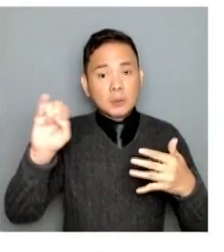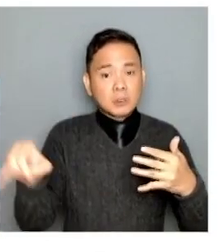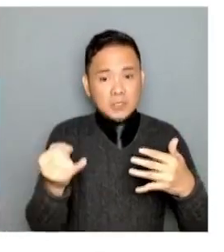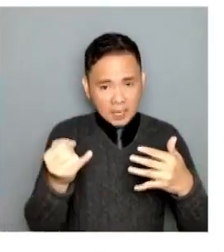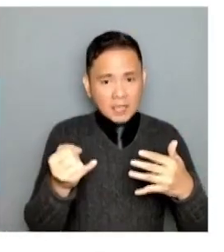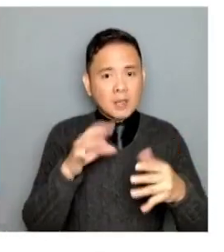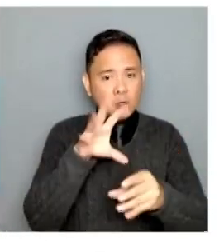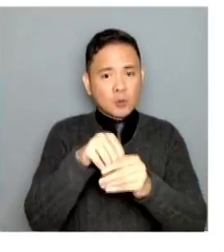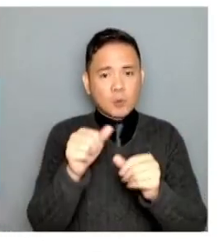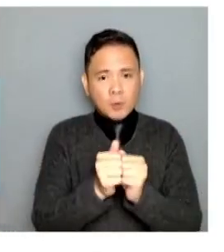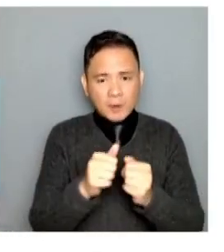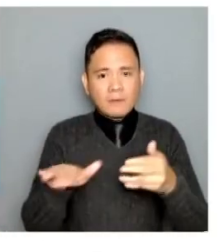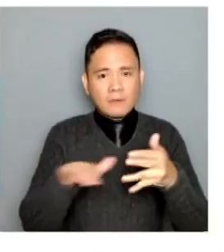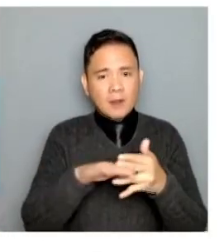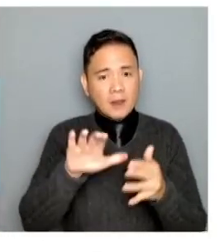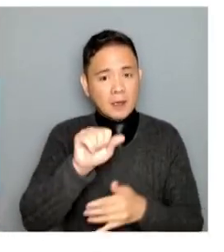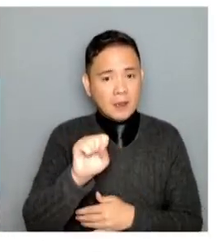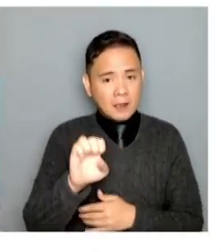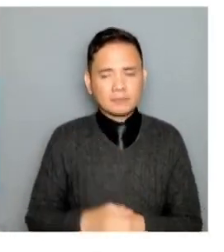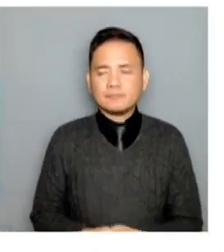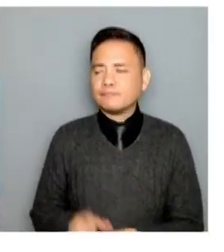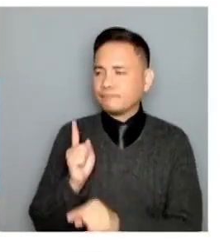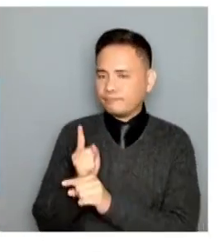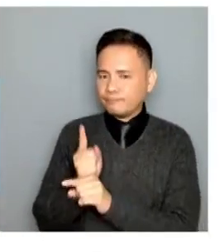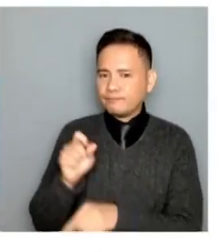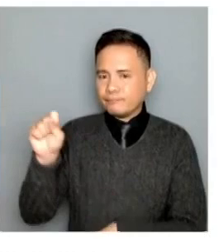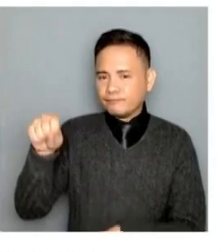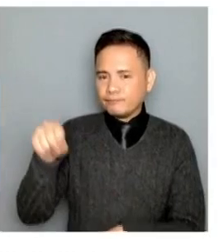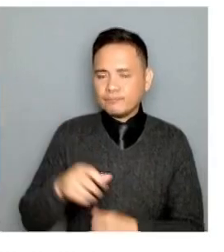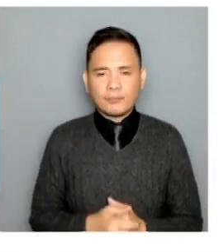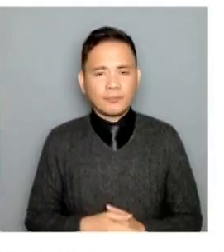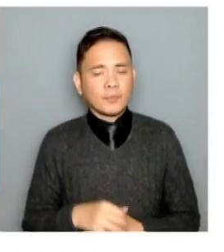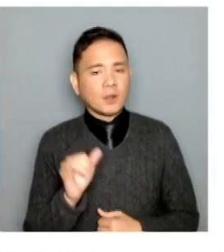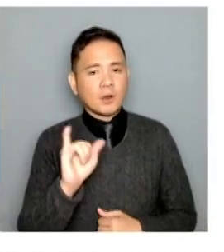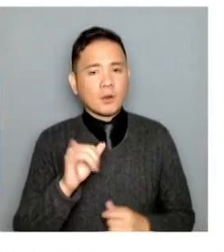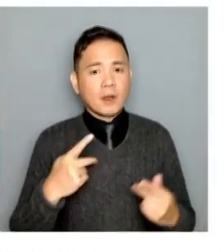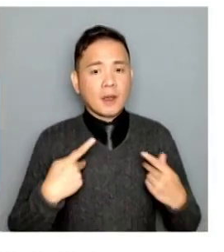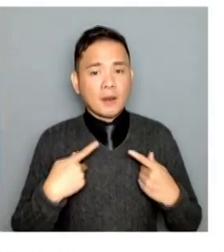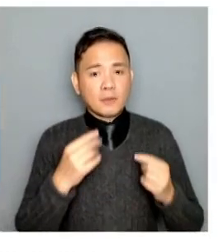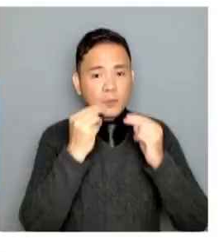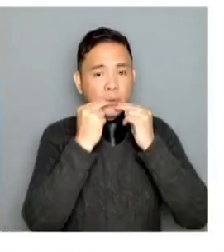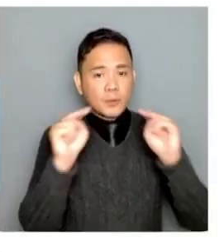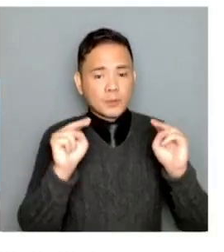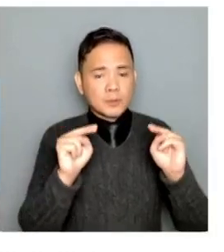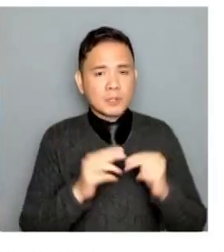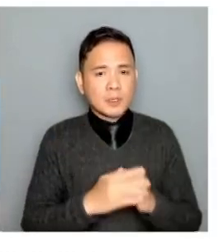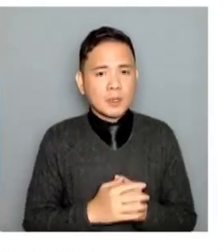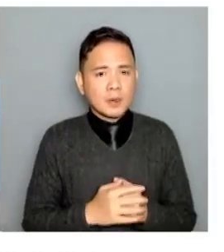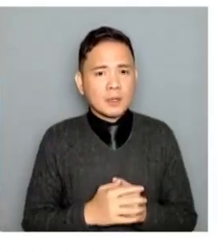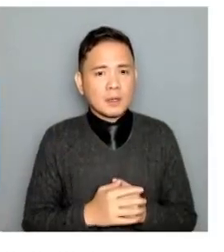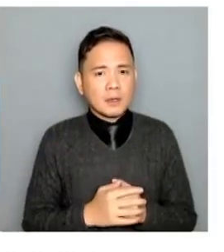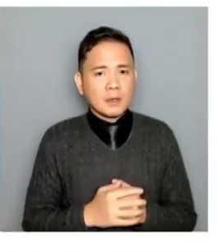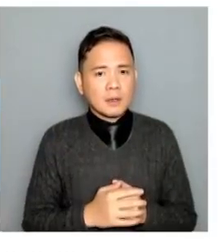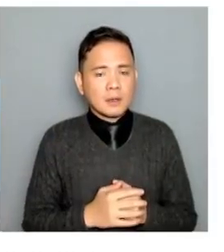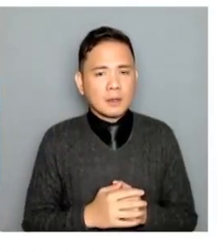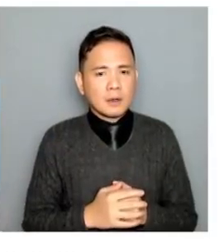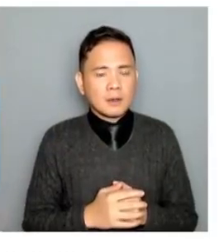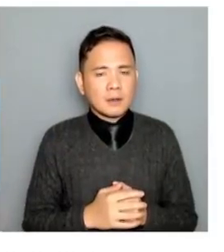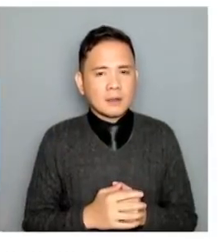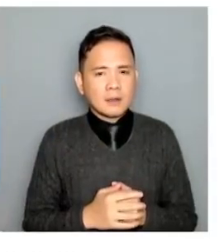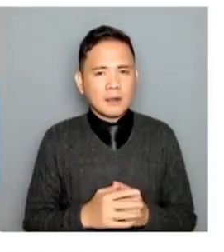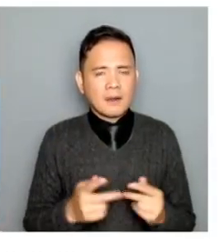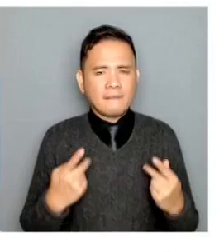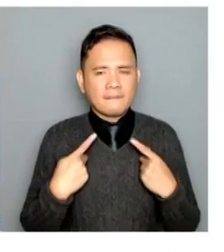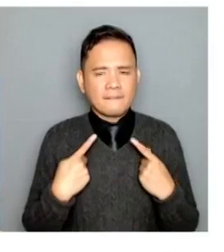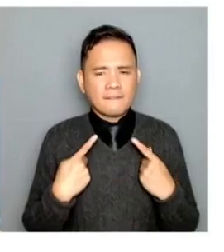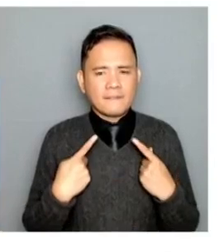mga karampatang kaso. Yes, nakaabot na po ba sa inyo yung balita, Mayor, na medyo